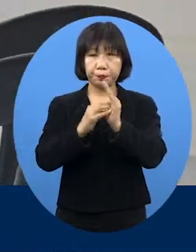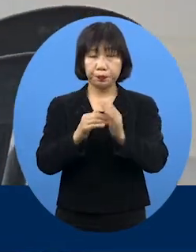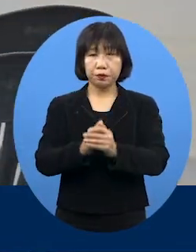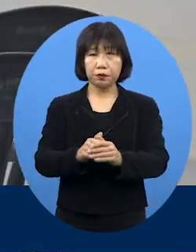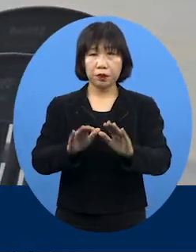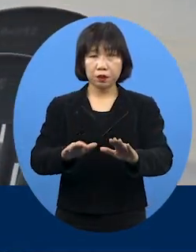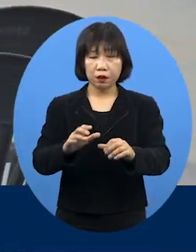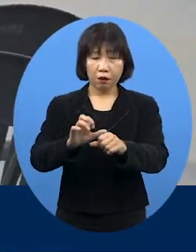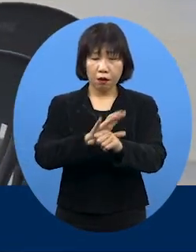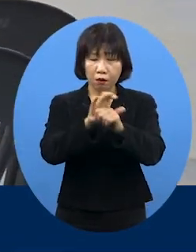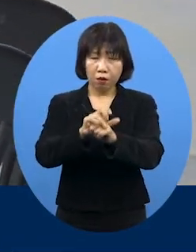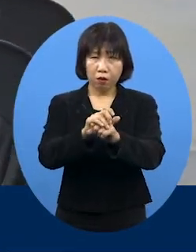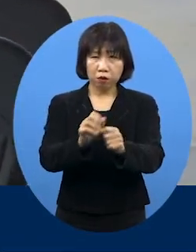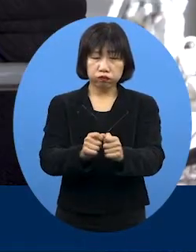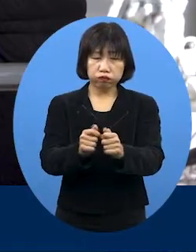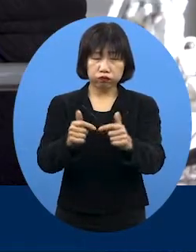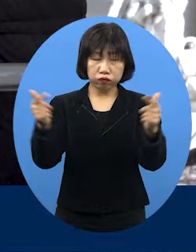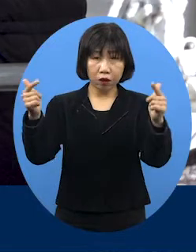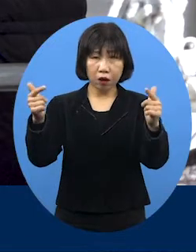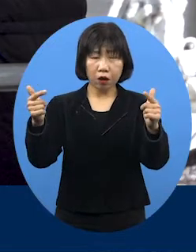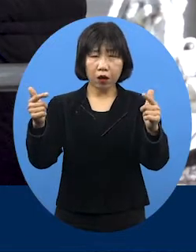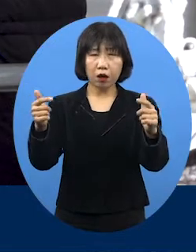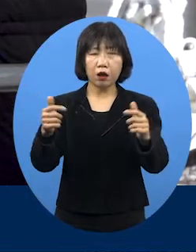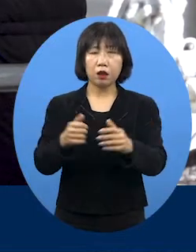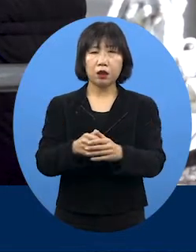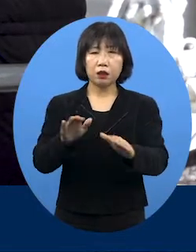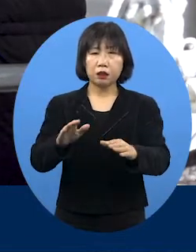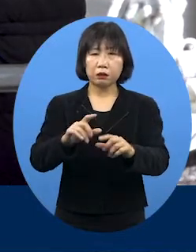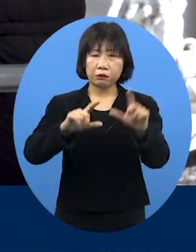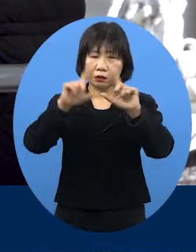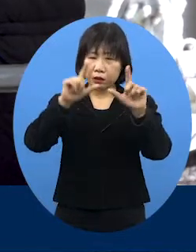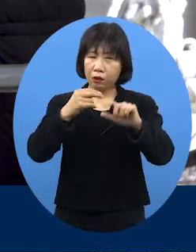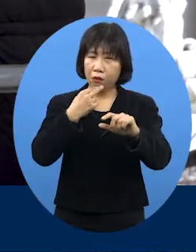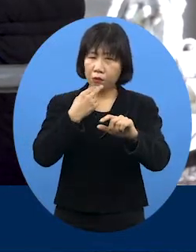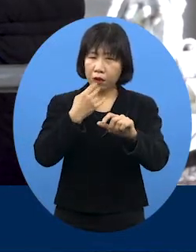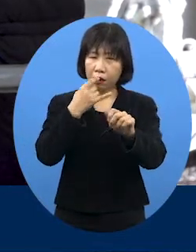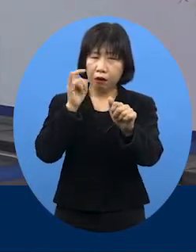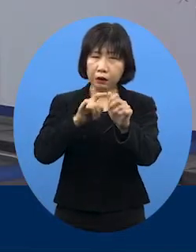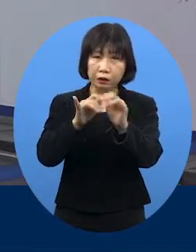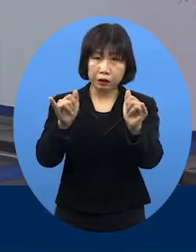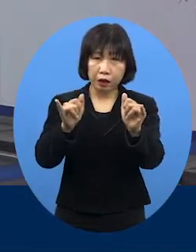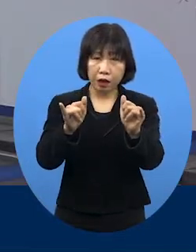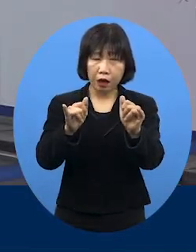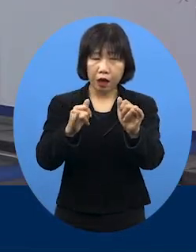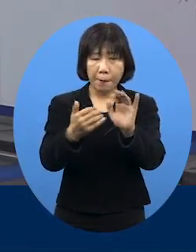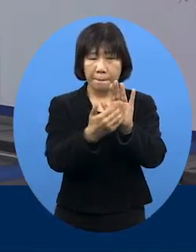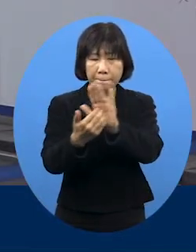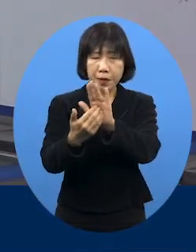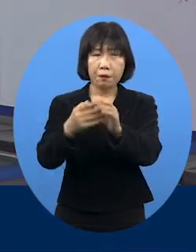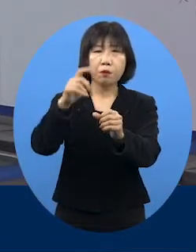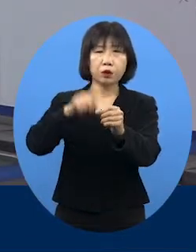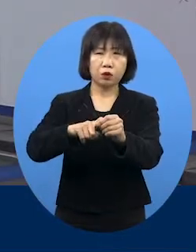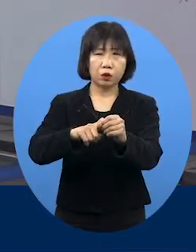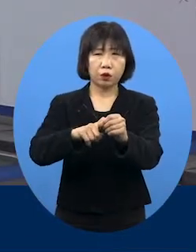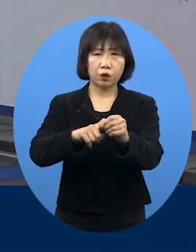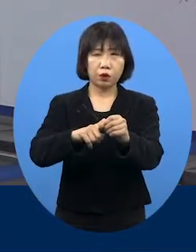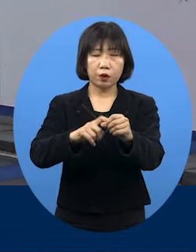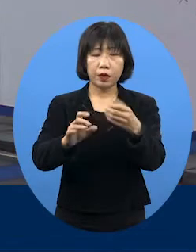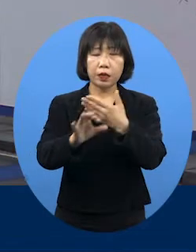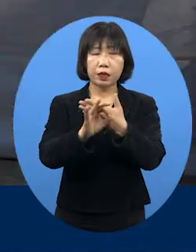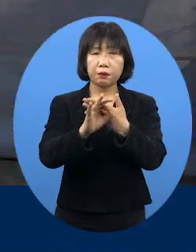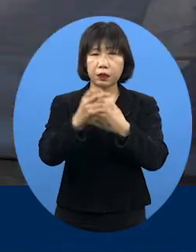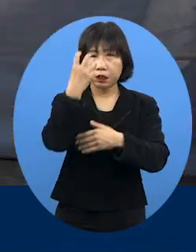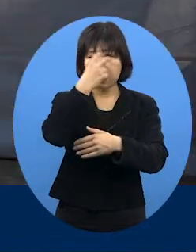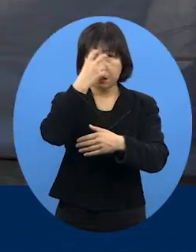최근 코로 날 국상 추세가 지속됨에 따라 무증상 감염 1 차단을 위해 누구나 쉽게 검사할 수 있는 임시 3배 검사소